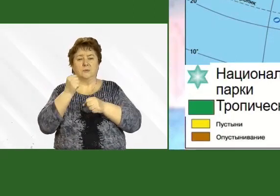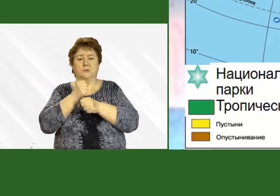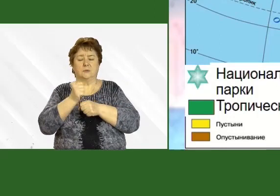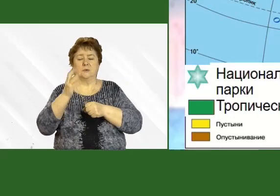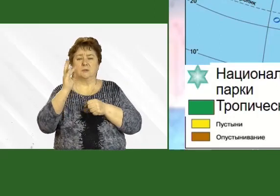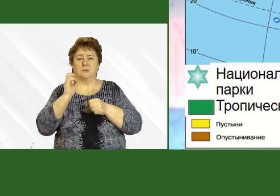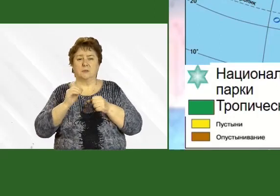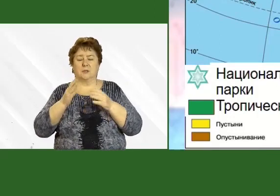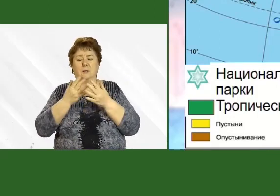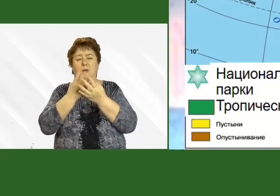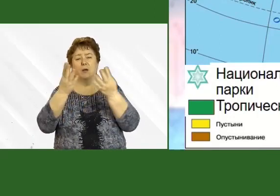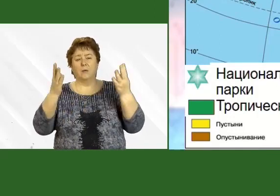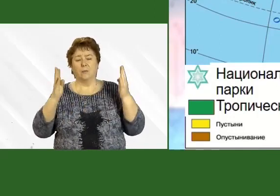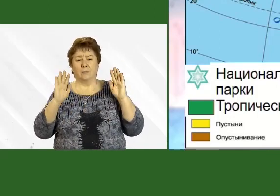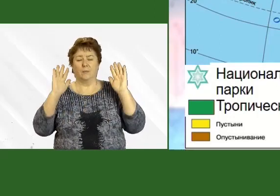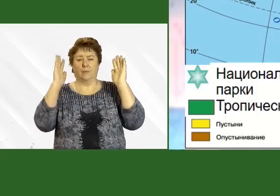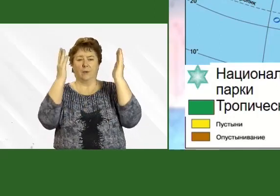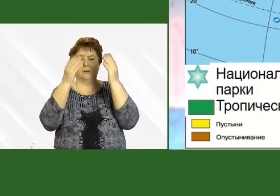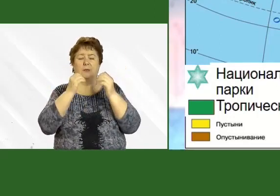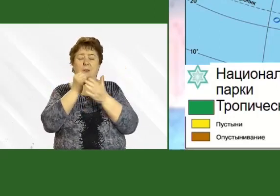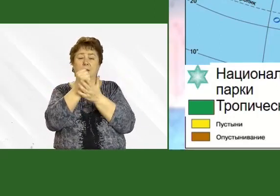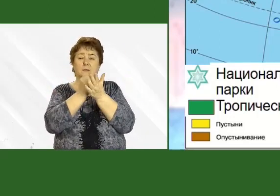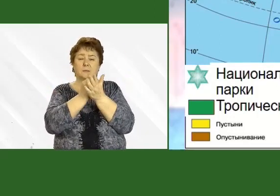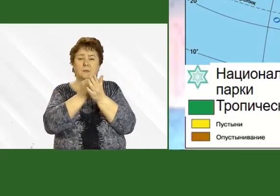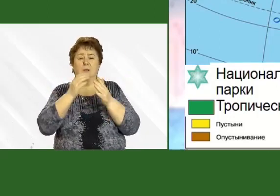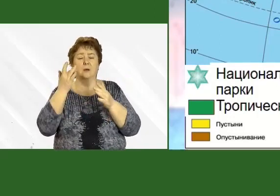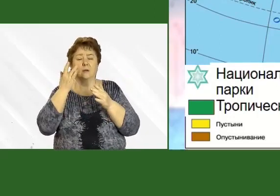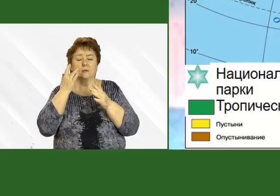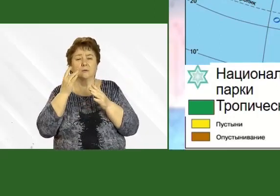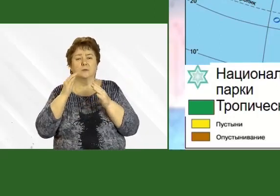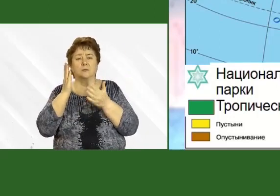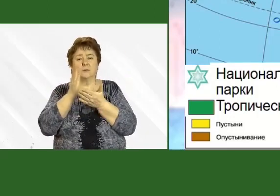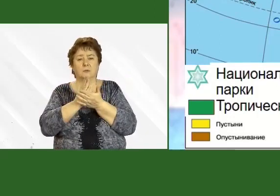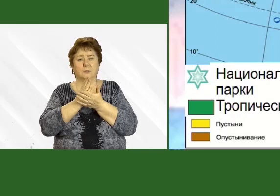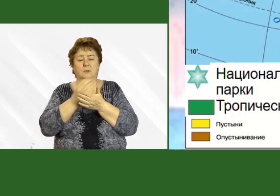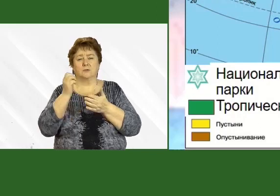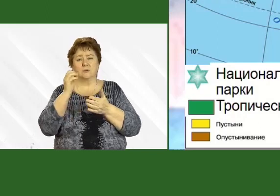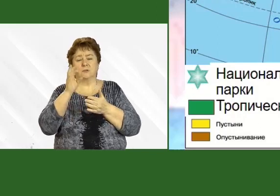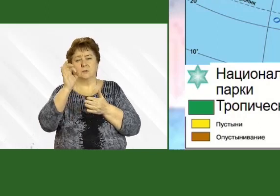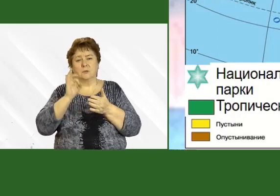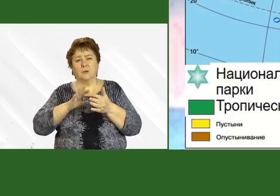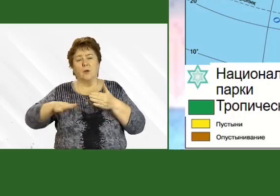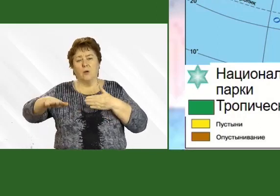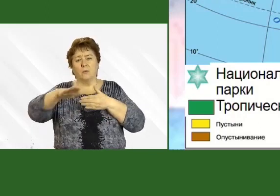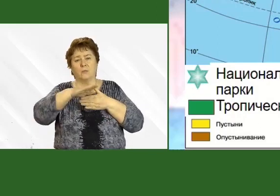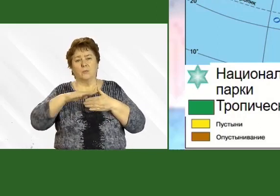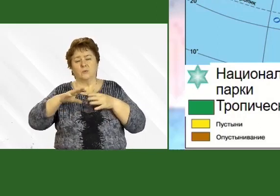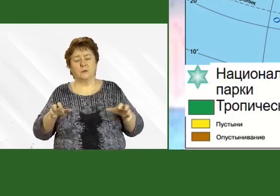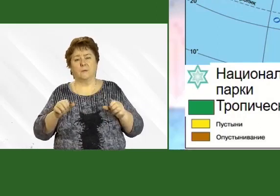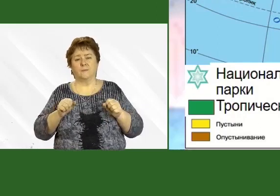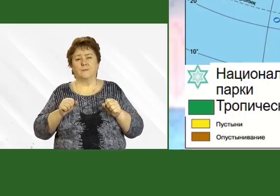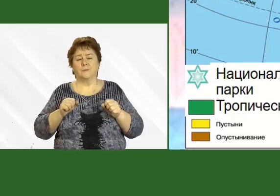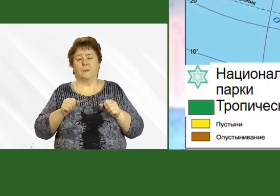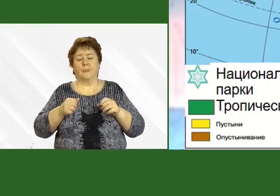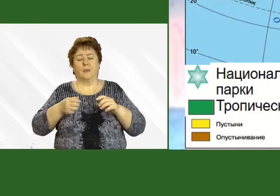парки и заповедники которые занимают 14 процентов площади матери к